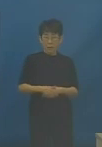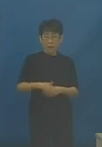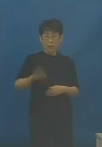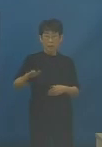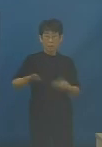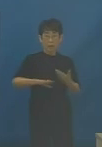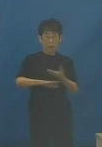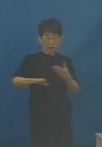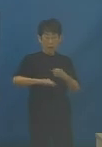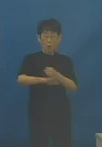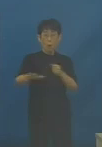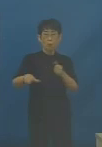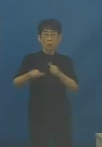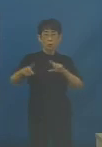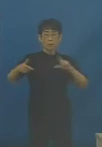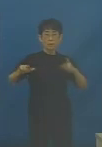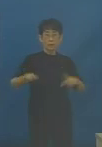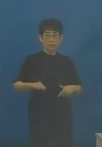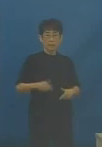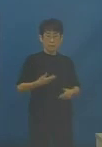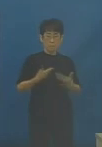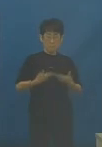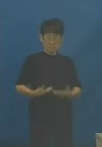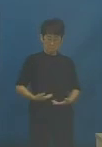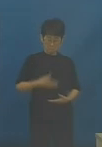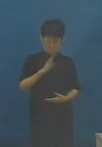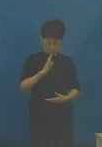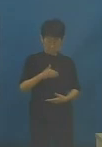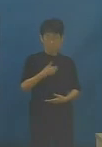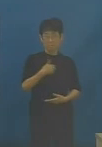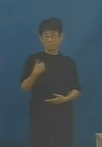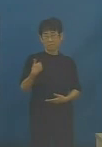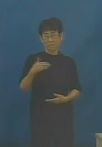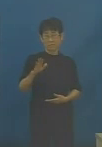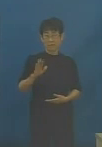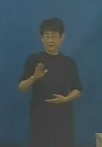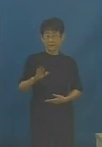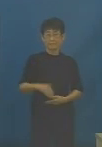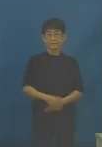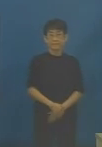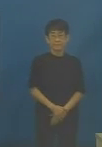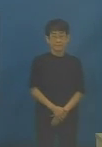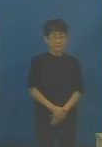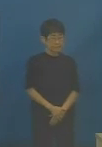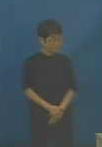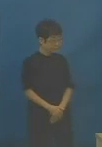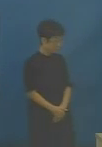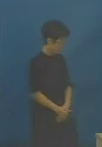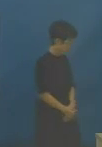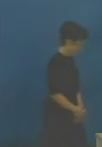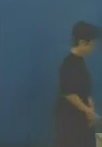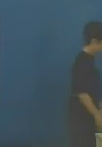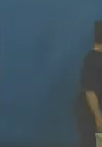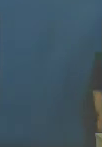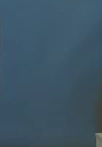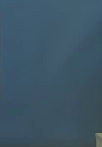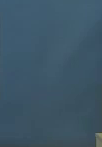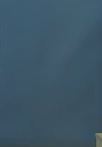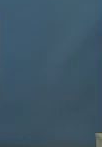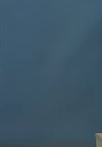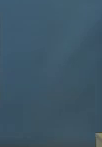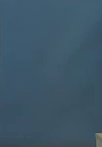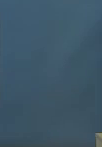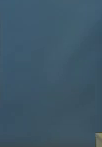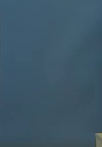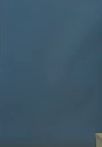って大丈夫だと安心をしていただければと思います。でこれがそのちょっと模式的に、書い